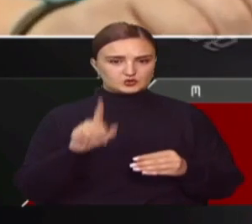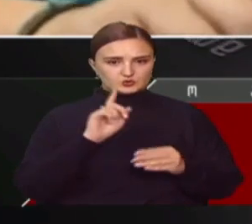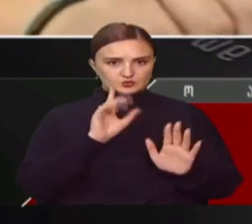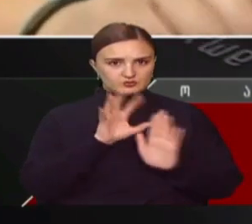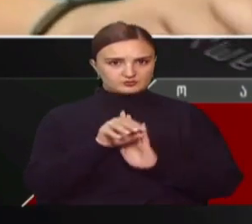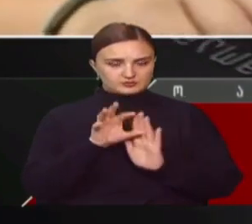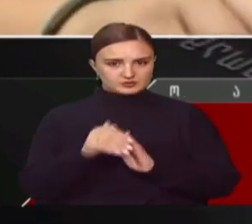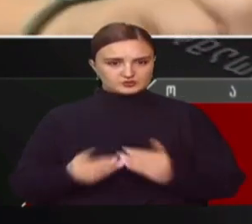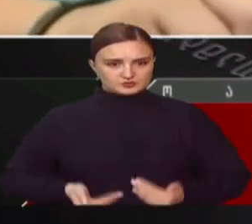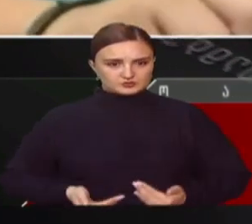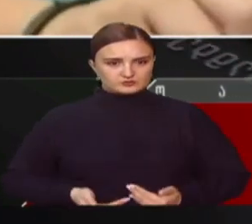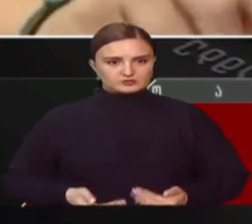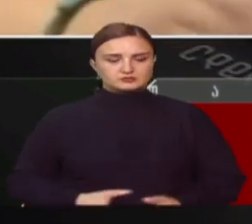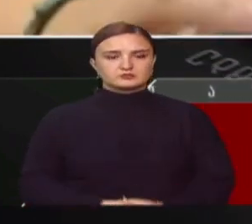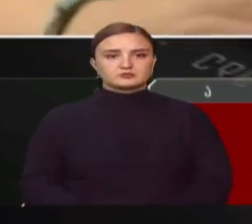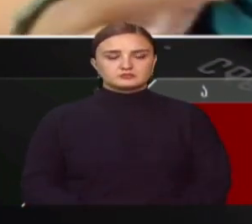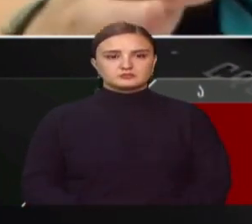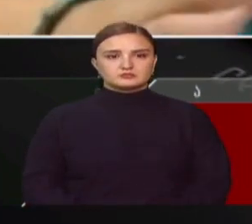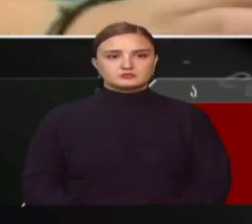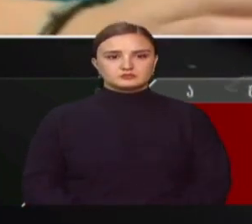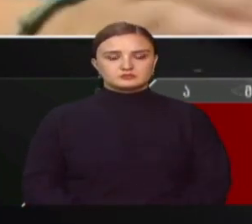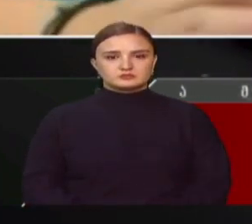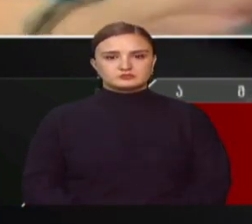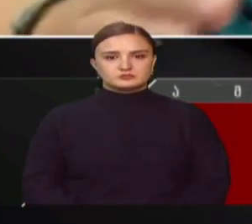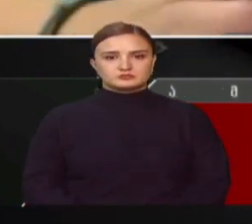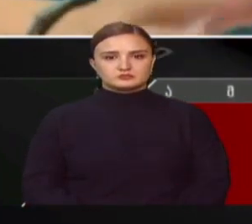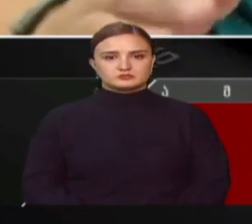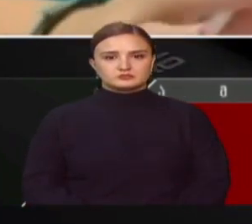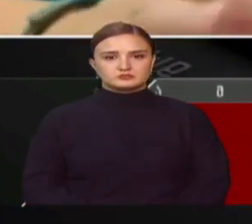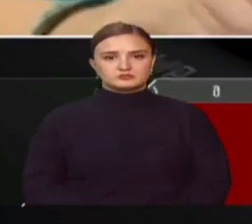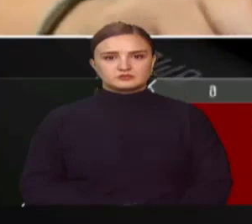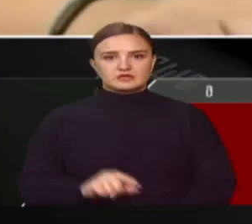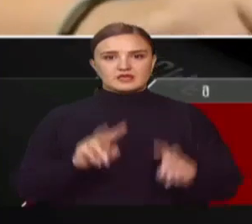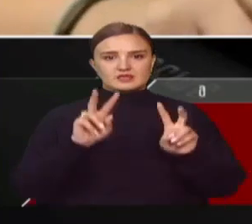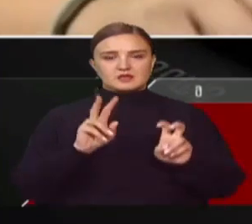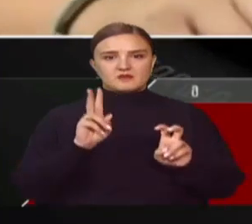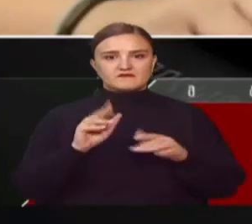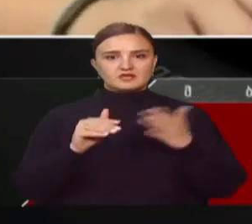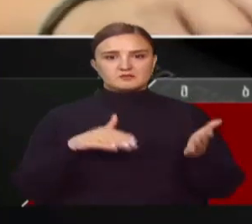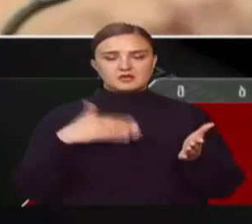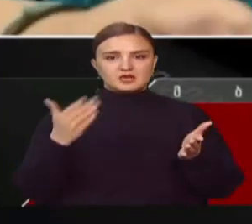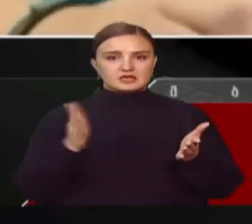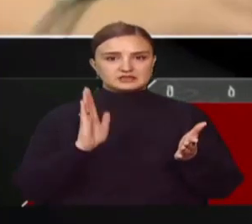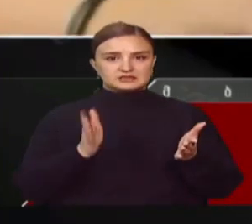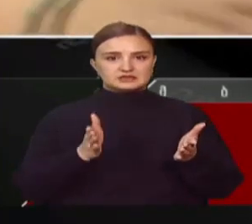იცხოვრონ დროებით, ასე რომ მაგ თემაზე ვინ რომ ვის მხარეს იქნება ეს